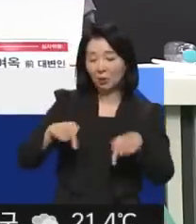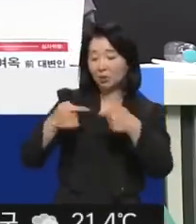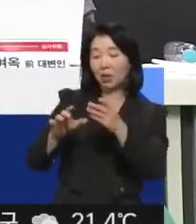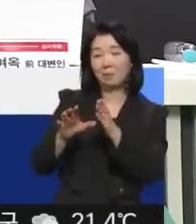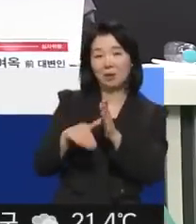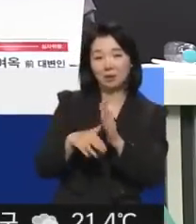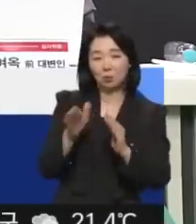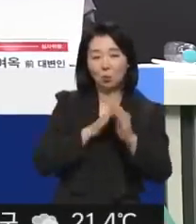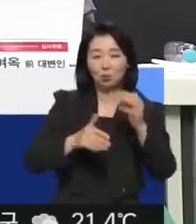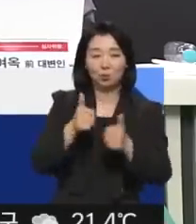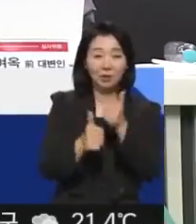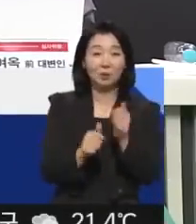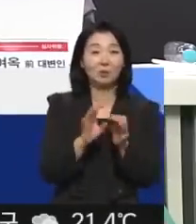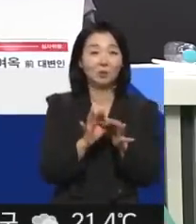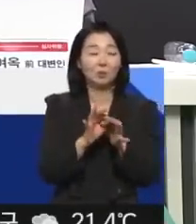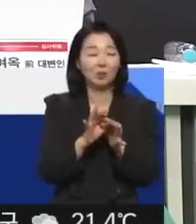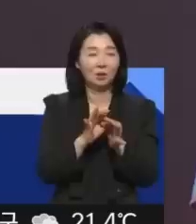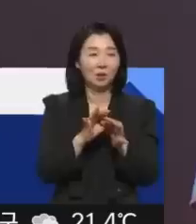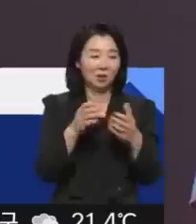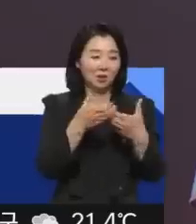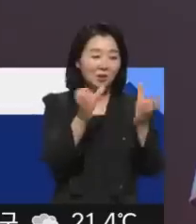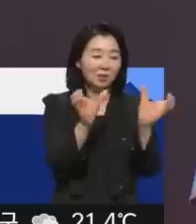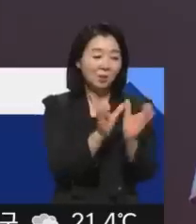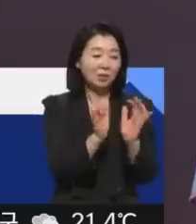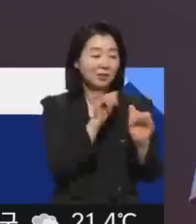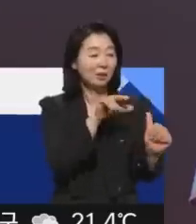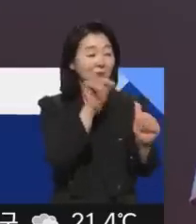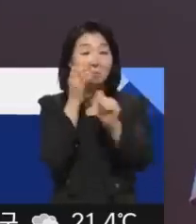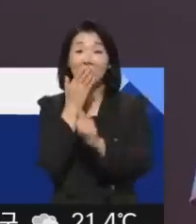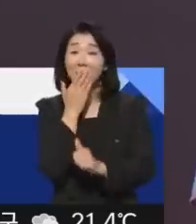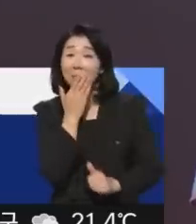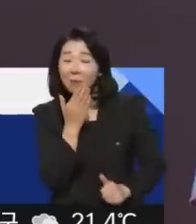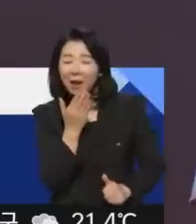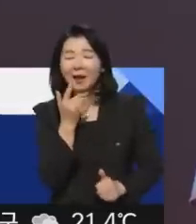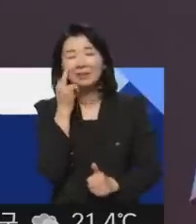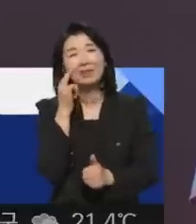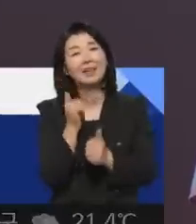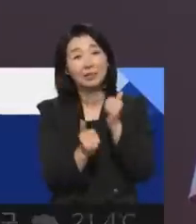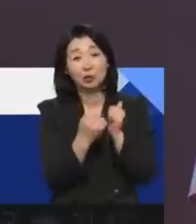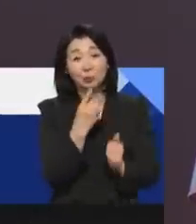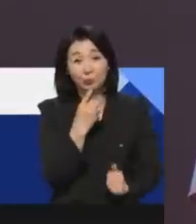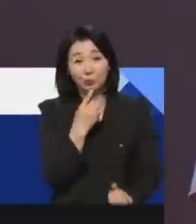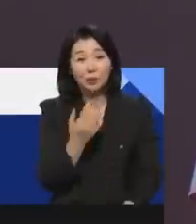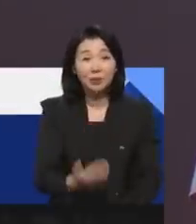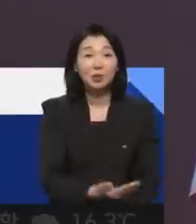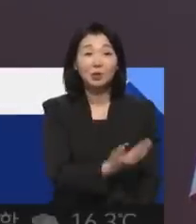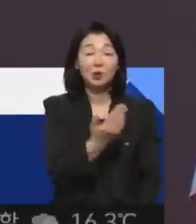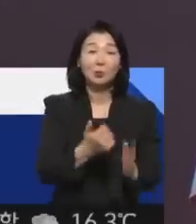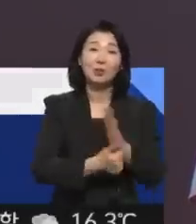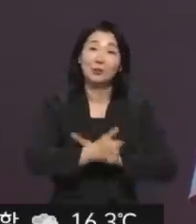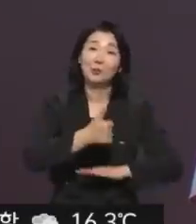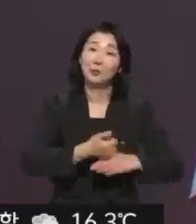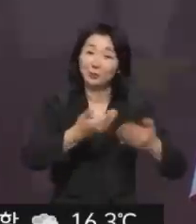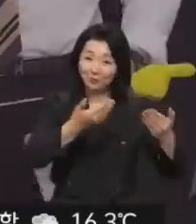공정한 경쟁을 통해서 정당이 사람을 선발할 수 있을까에 대한 어떤 실험이었는데요. 여러분이 이걸